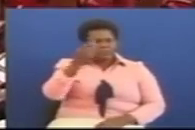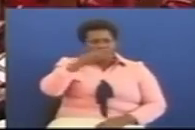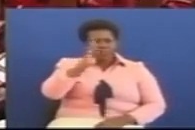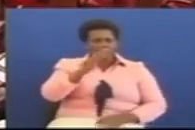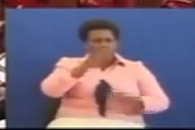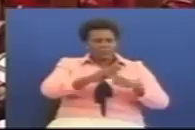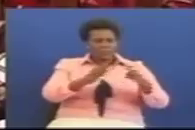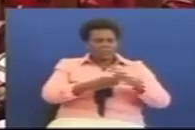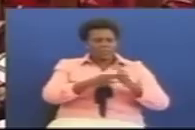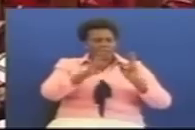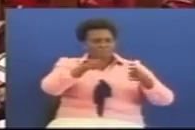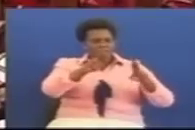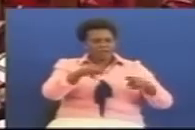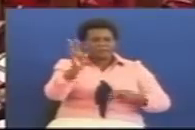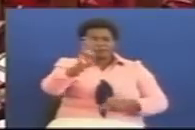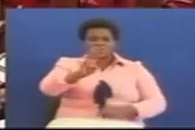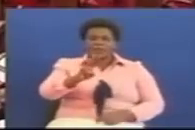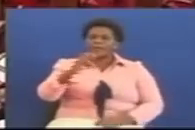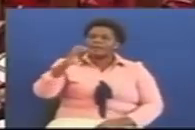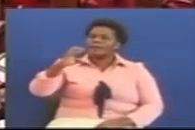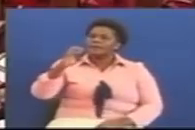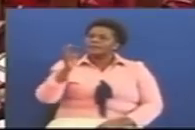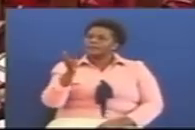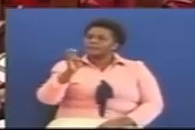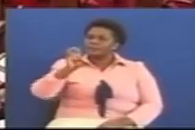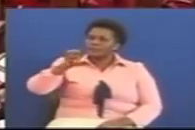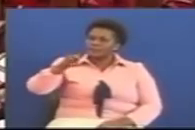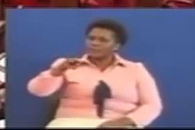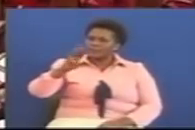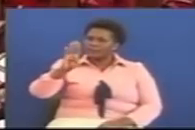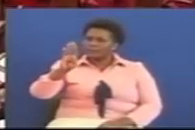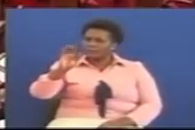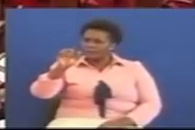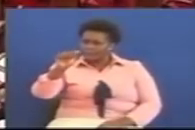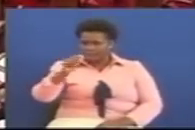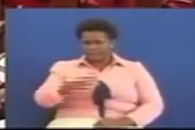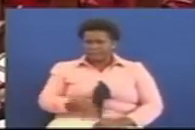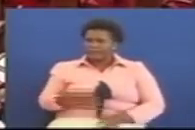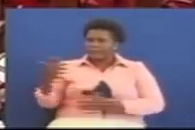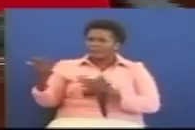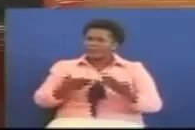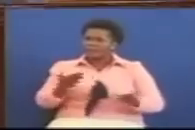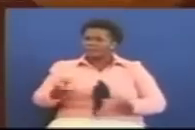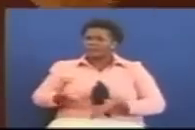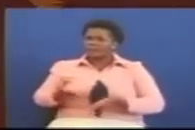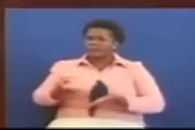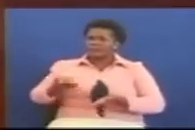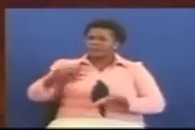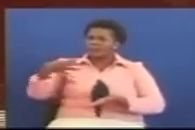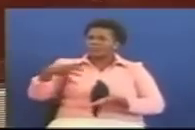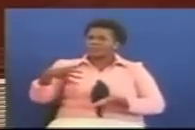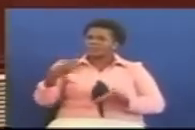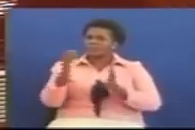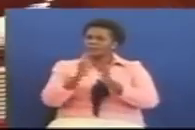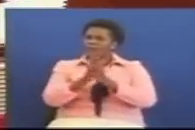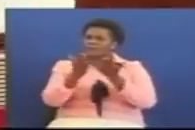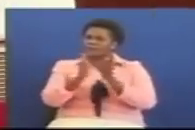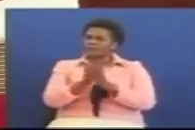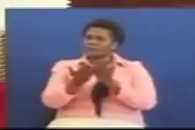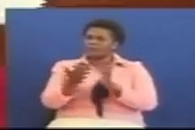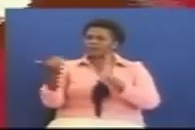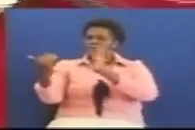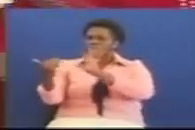wilaya ya Chemba? Swali hili linaenda kujibiwa na waziri wa katiba na sheria, Mheshimiwa